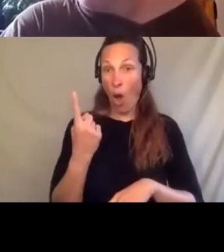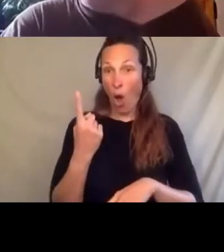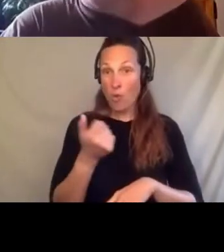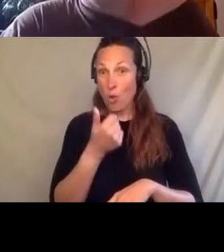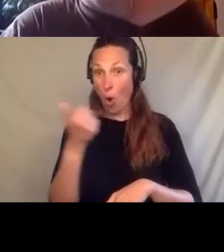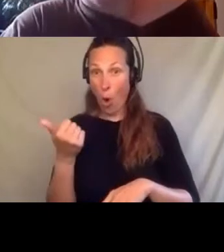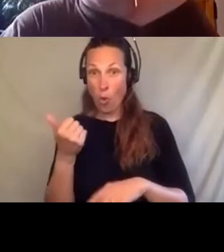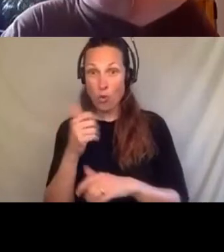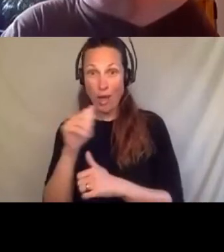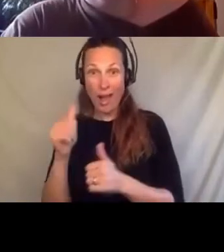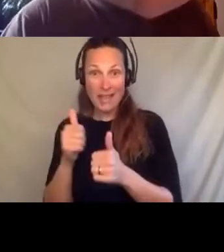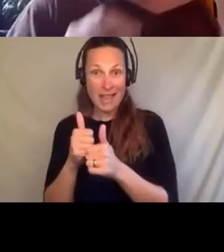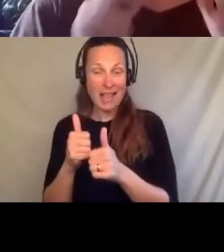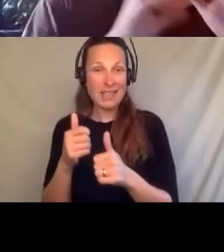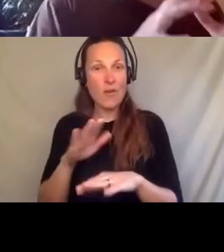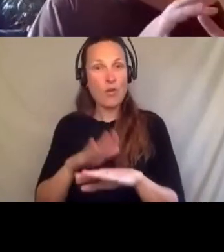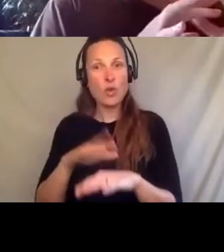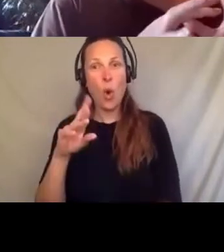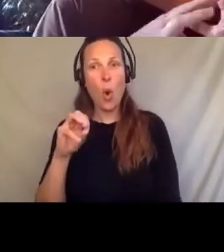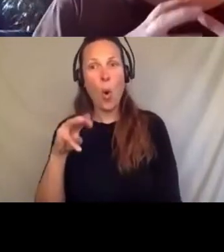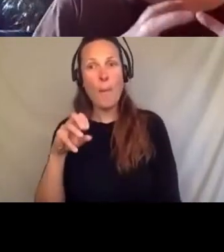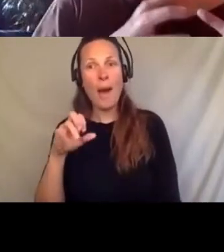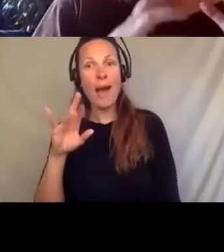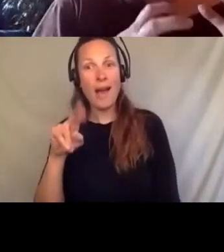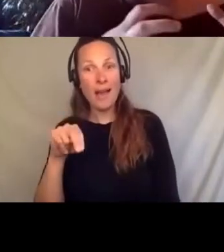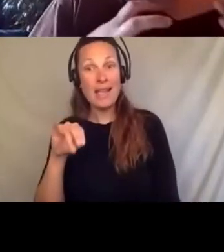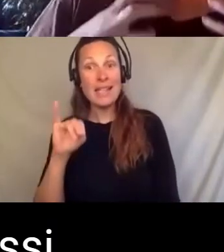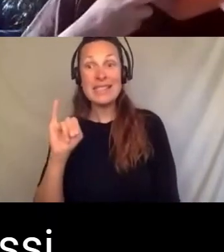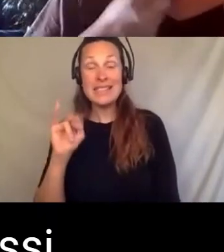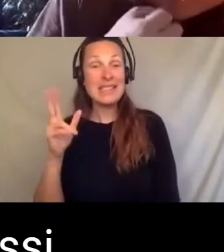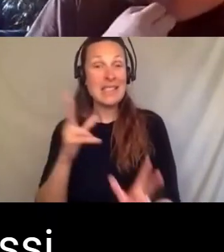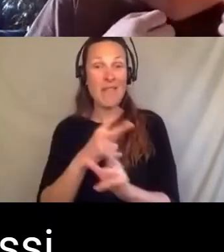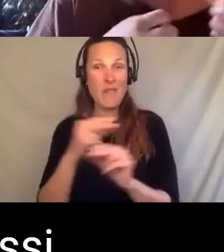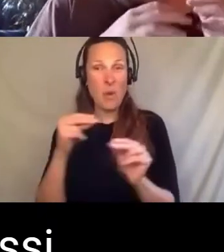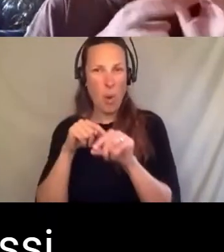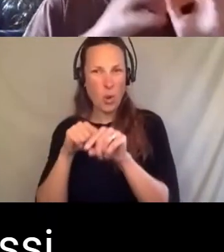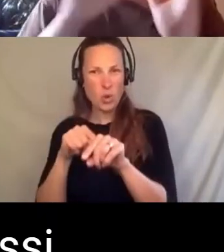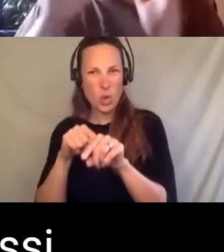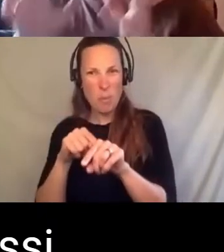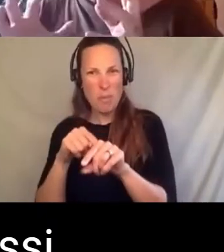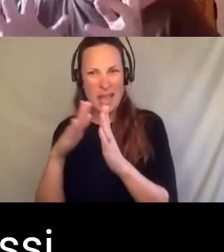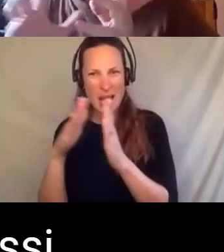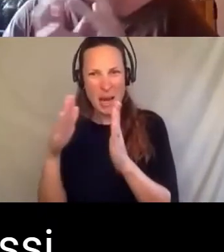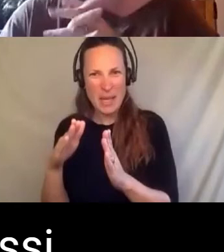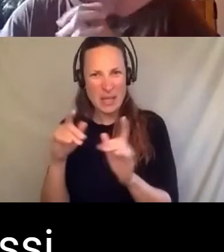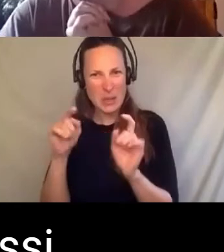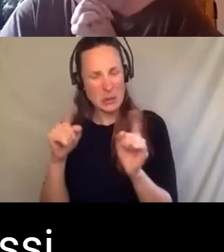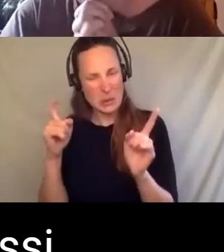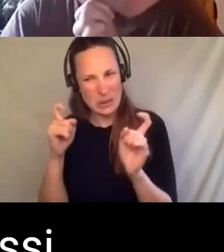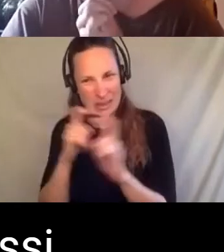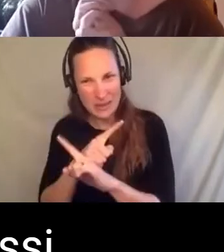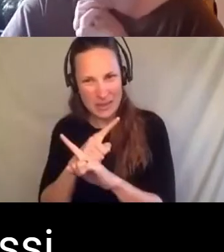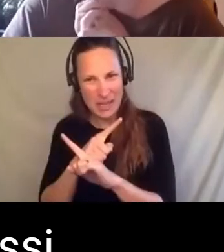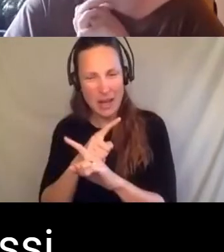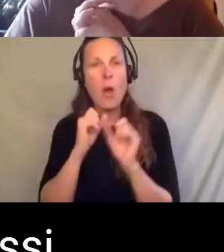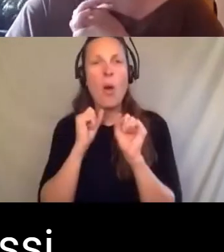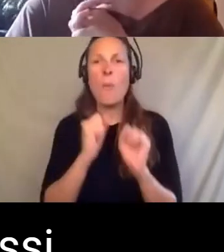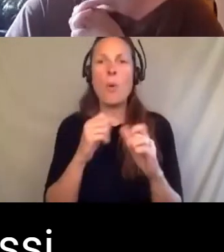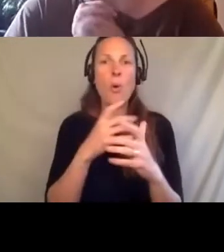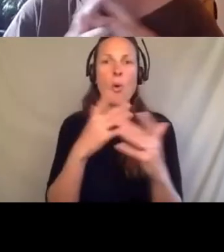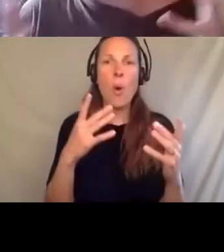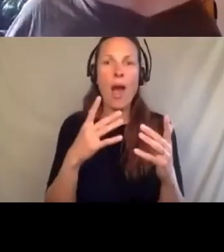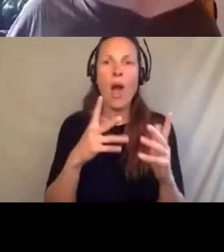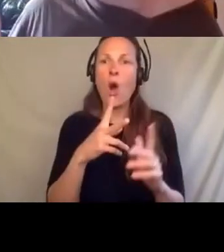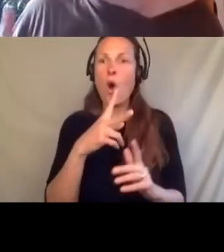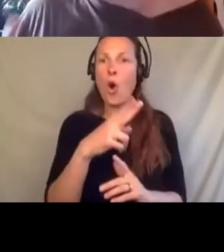alternative au romarin, pour ne pas avoir à le faire en semis, puis c'est très difficile, vous pouvez aussi le prendre à partir de